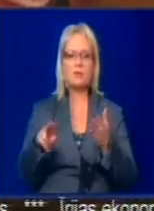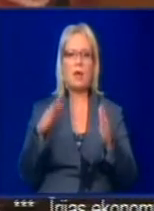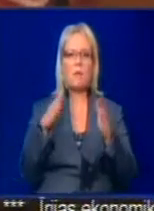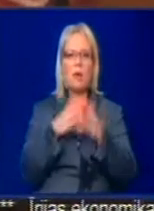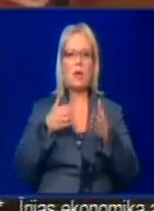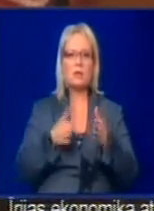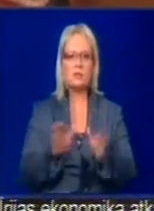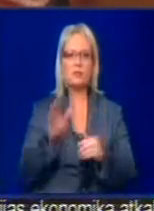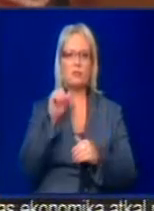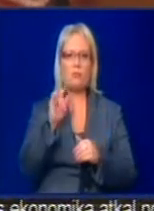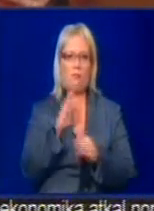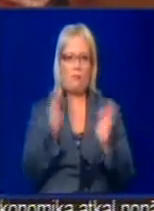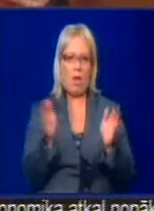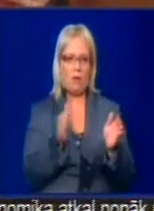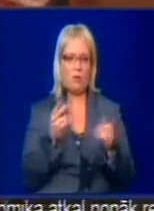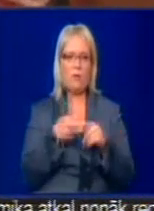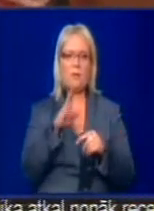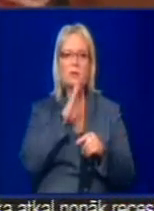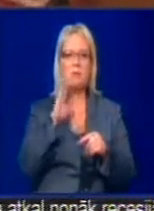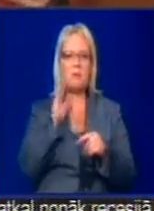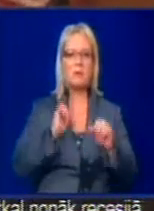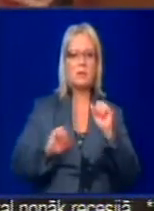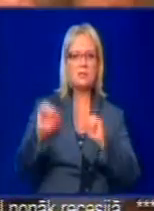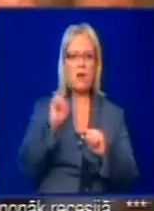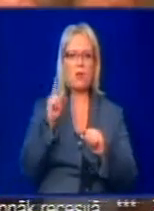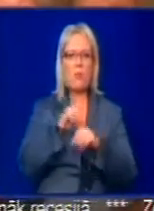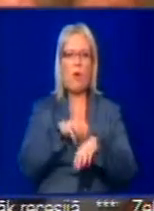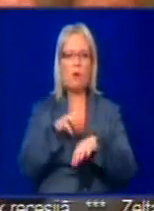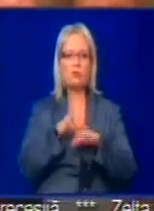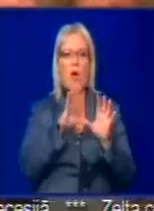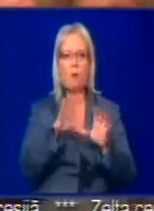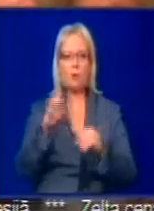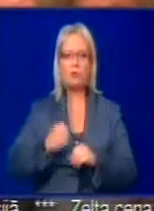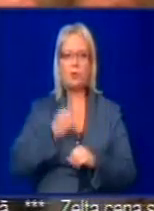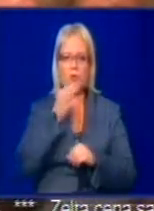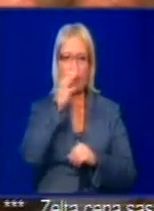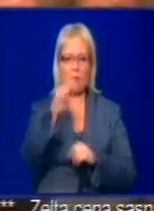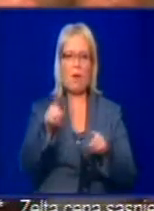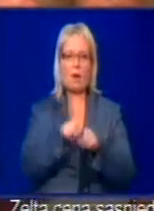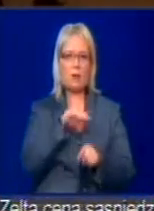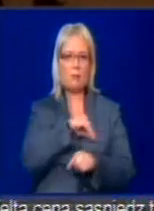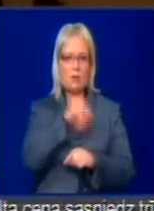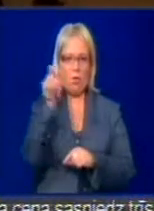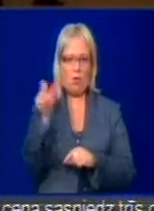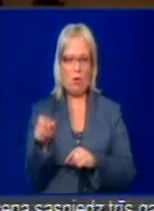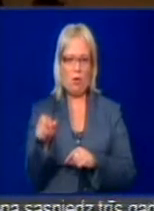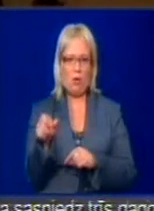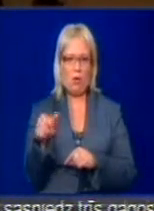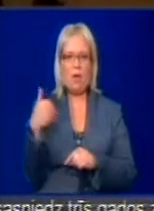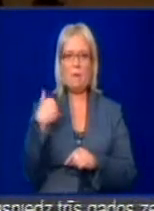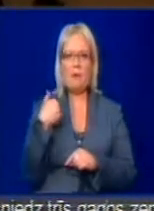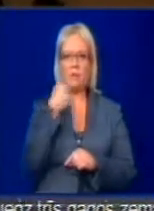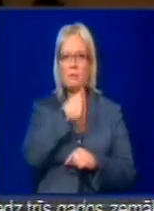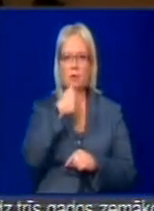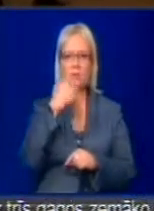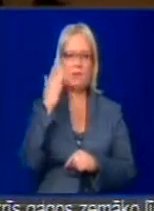bērnu. Tomēr kāpēc nereti topošās māmiņas izvairās no mediķu aprūpes? Grūti atbildēt arī psihologam. Mans